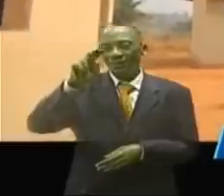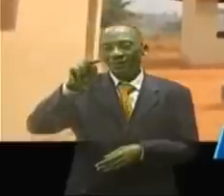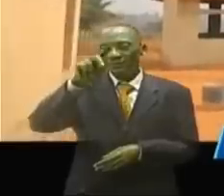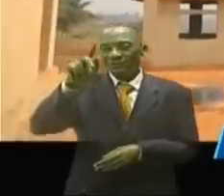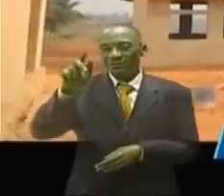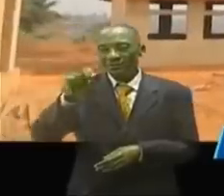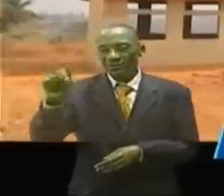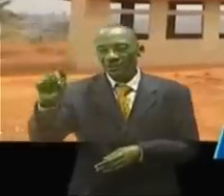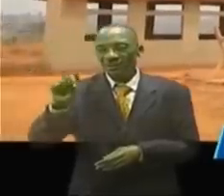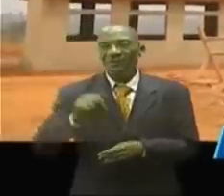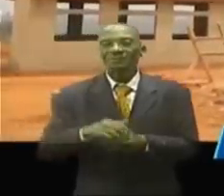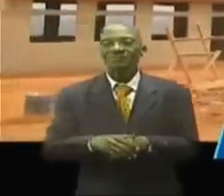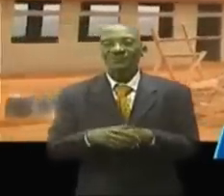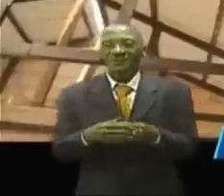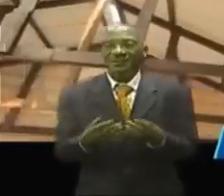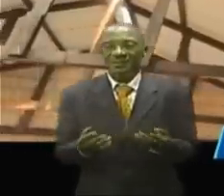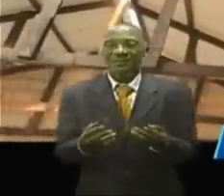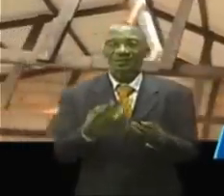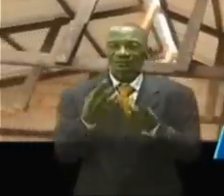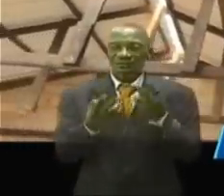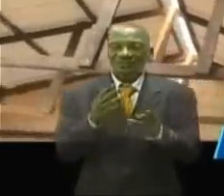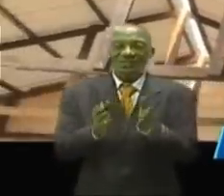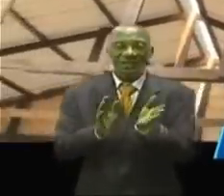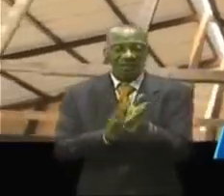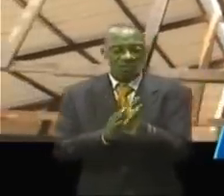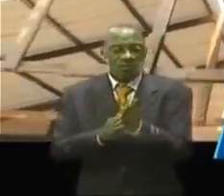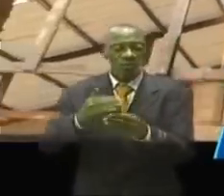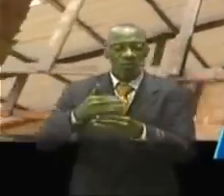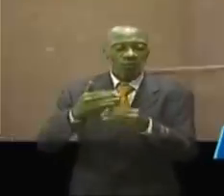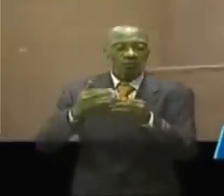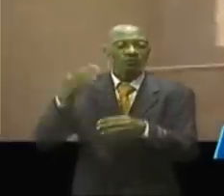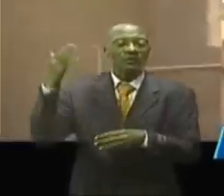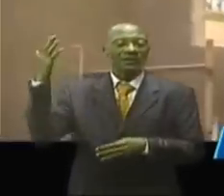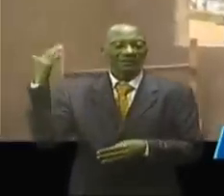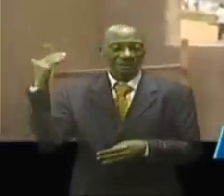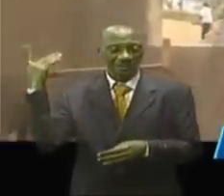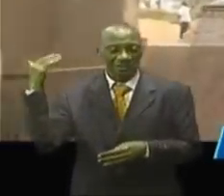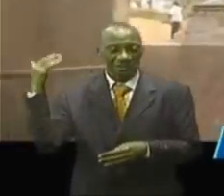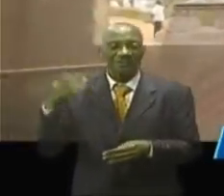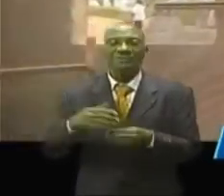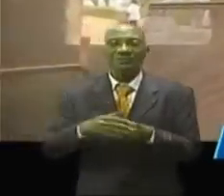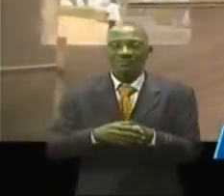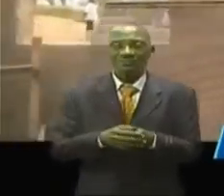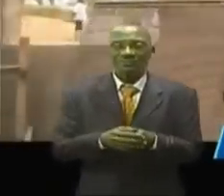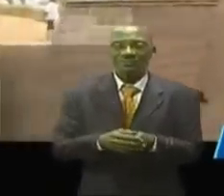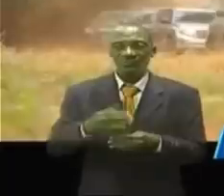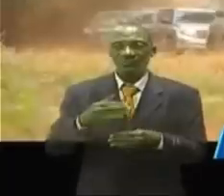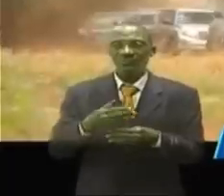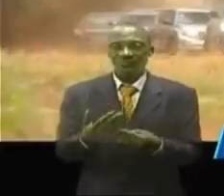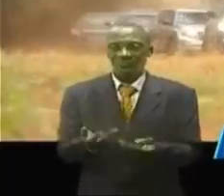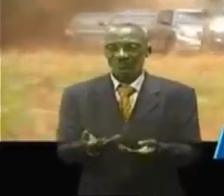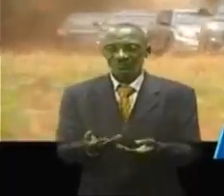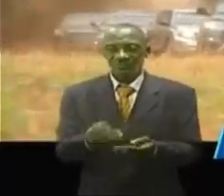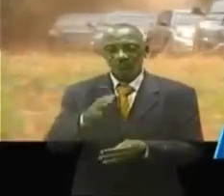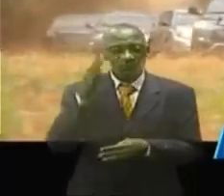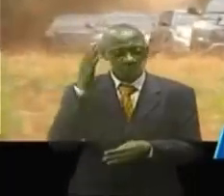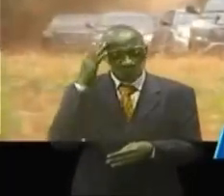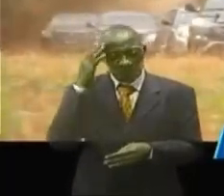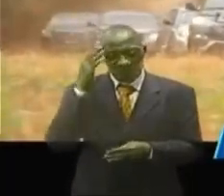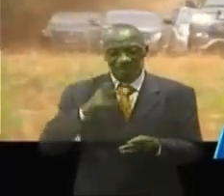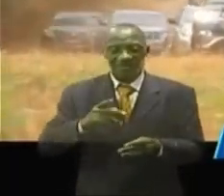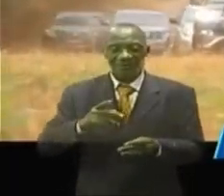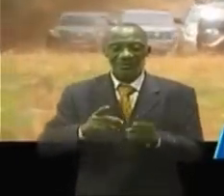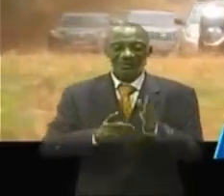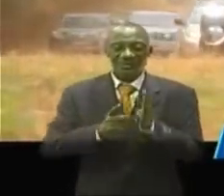Grâce au PEDEL 145 territoires, l'avenir de ce coin change. Le nouveau bâtiment sort du sol.